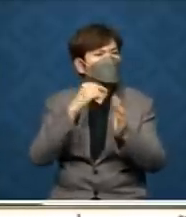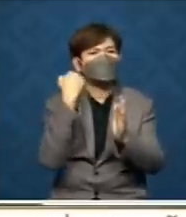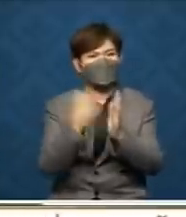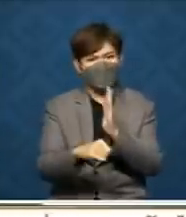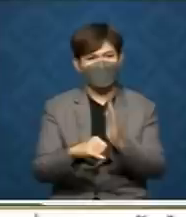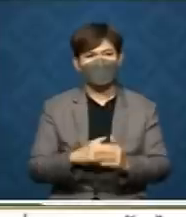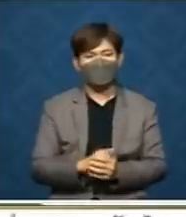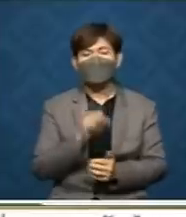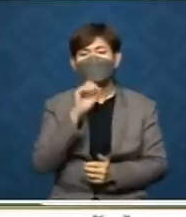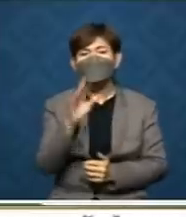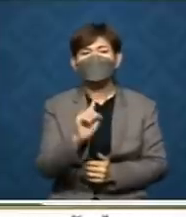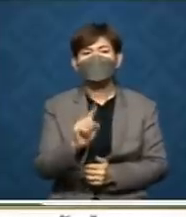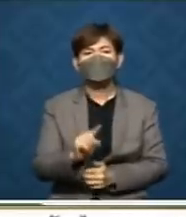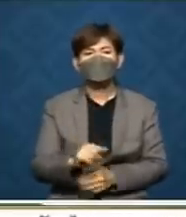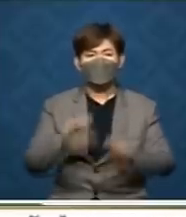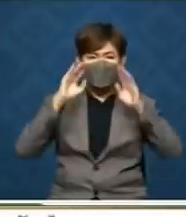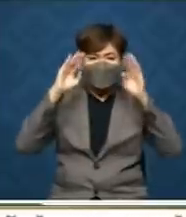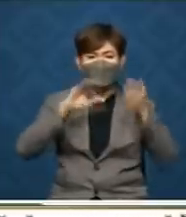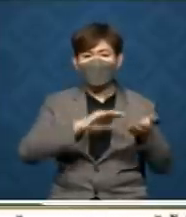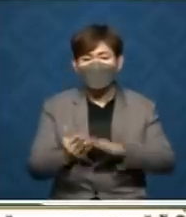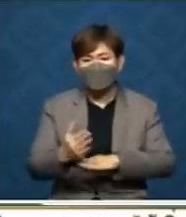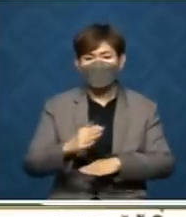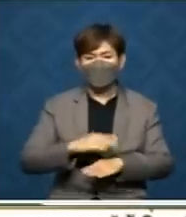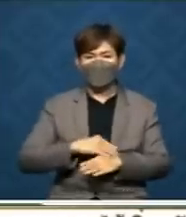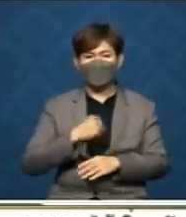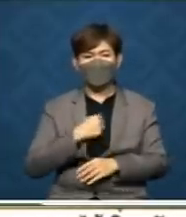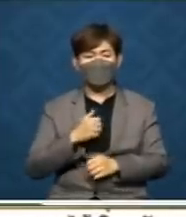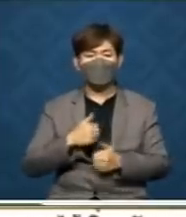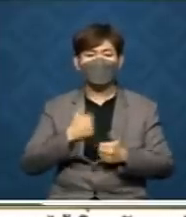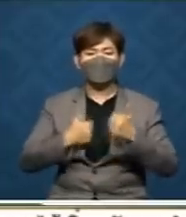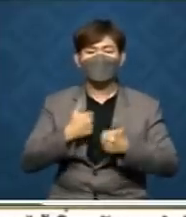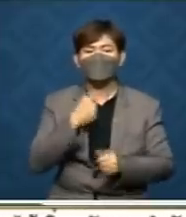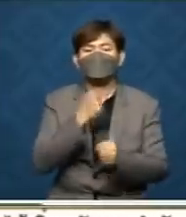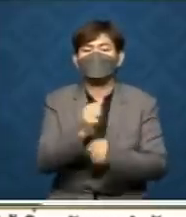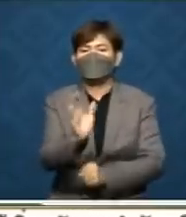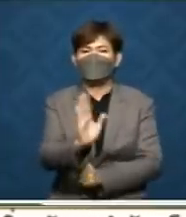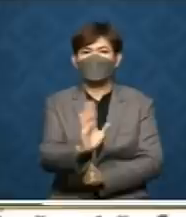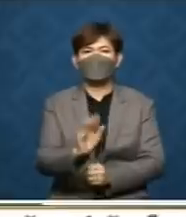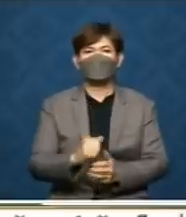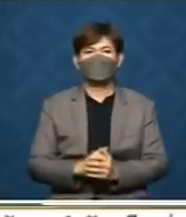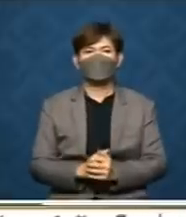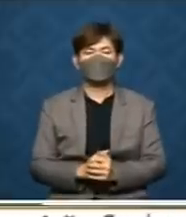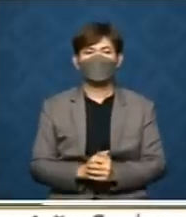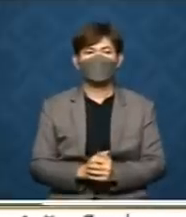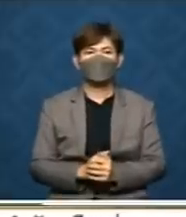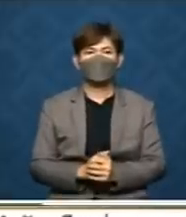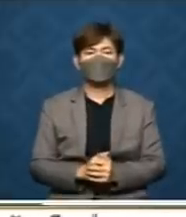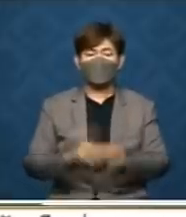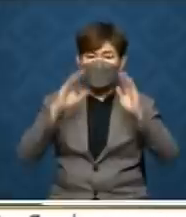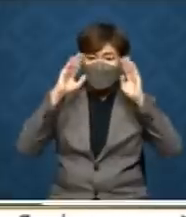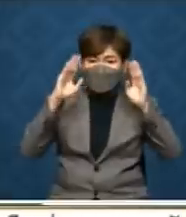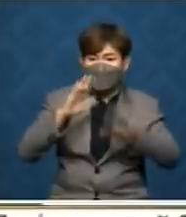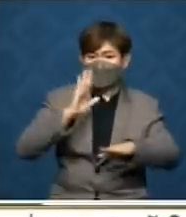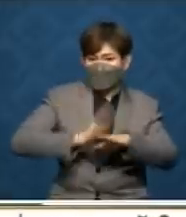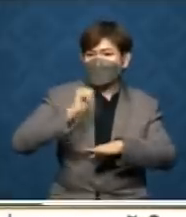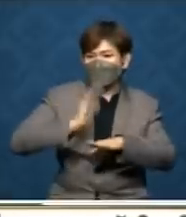ว่าประสบการณ์จากความล้มเหลวมันอย่าหาไปถ่ายทอดคนอื่นน่ะอย่าหาทำท่าประสบการณ์จาก